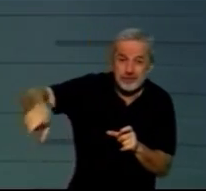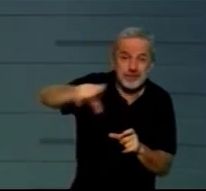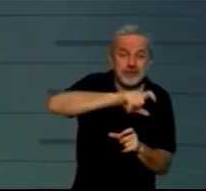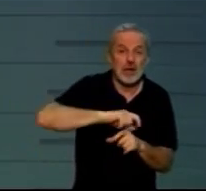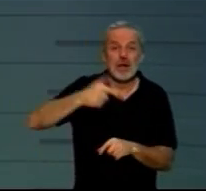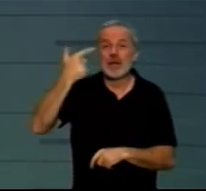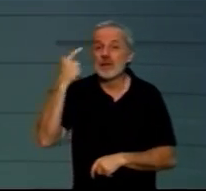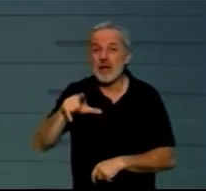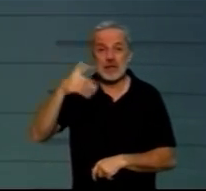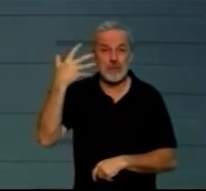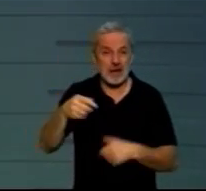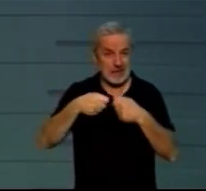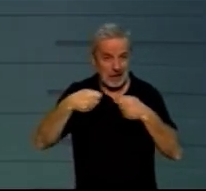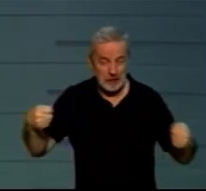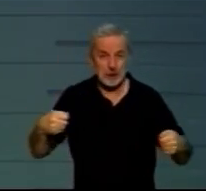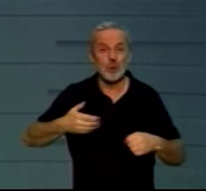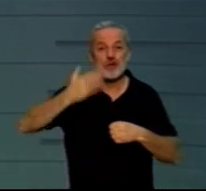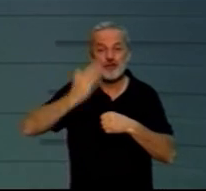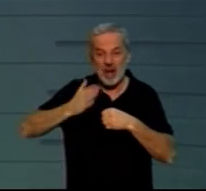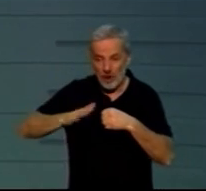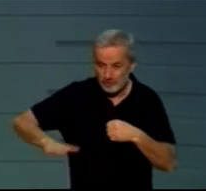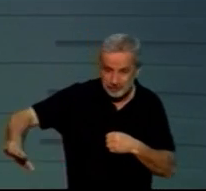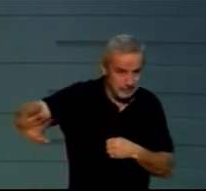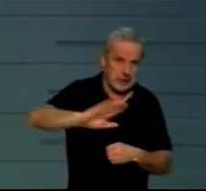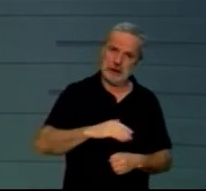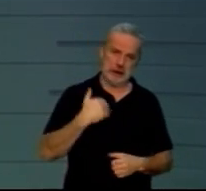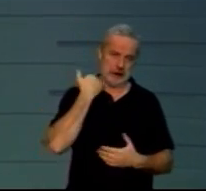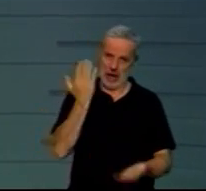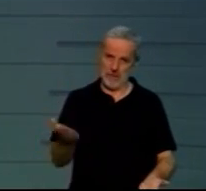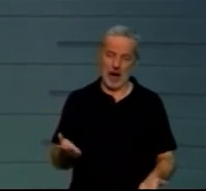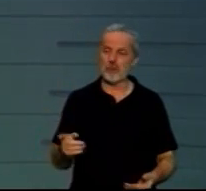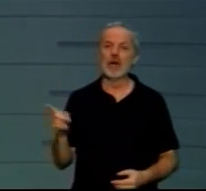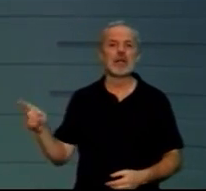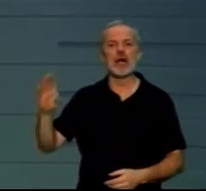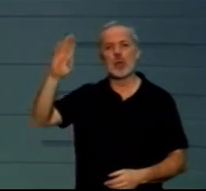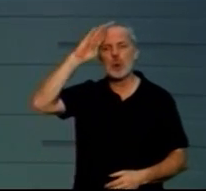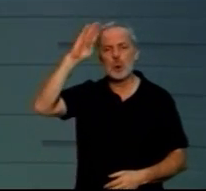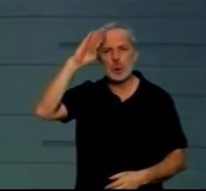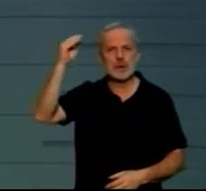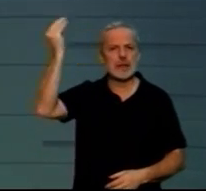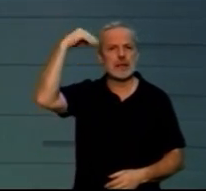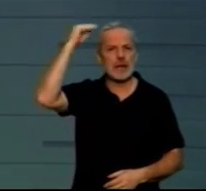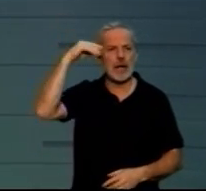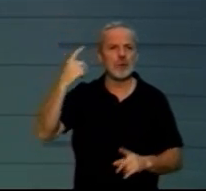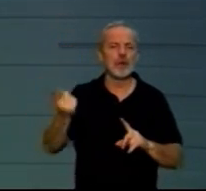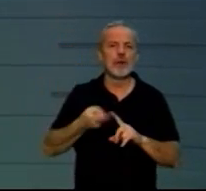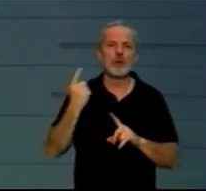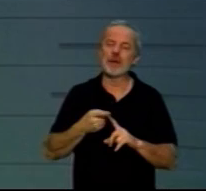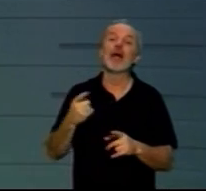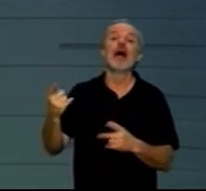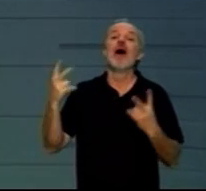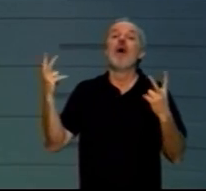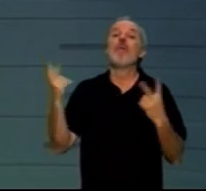velodrom v České republice nemáme. Kluci trénují v takových podmínkách, myslím si, že je to srovnatelné s Martinou Sáblíkovou